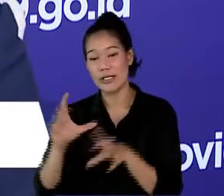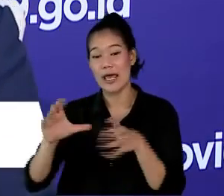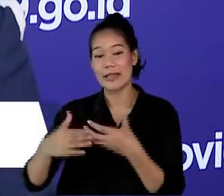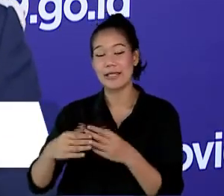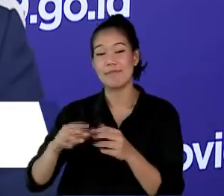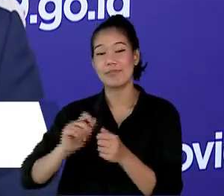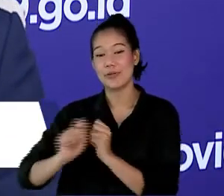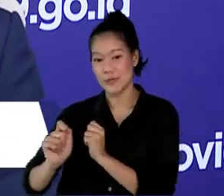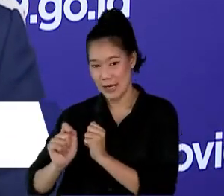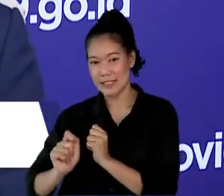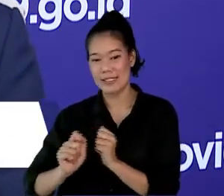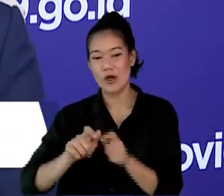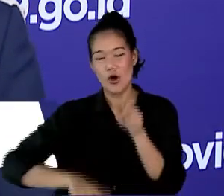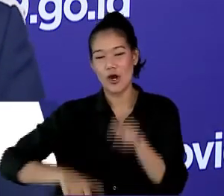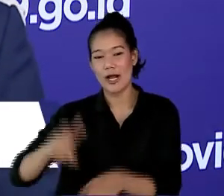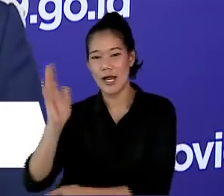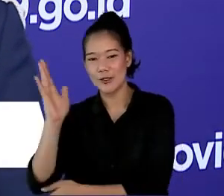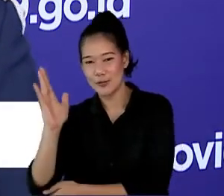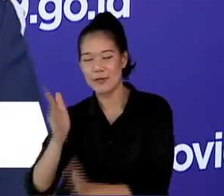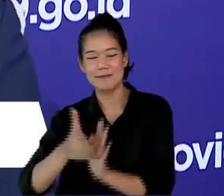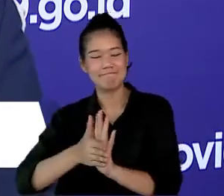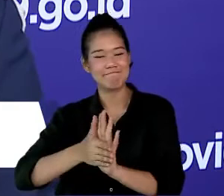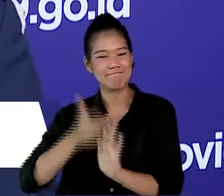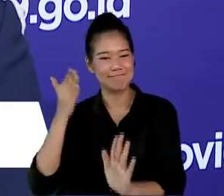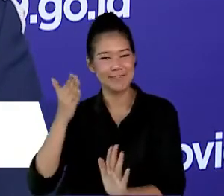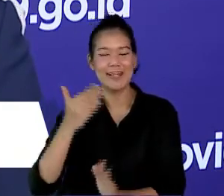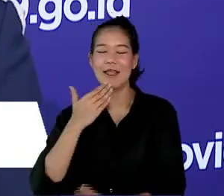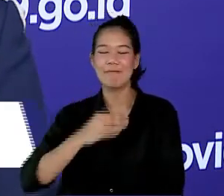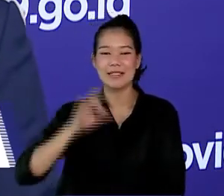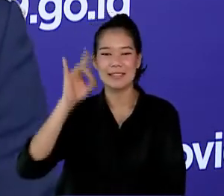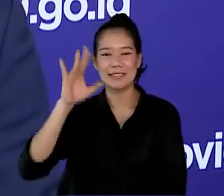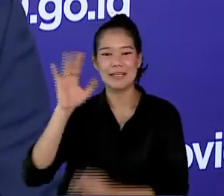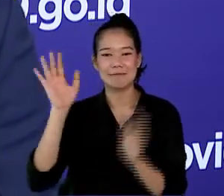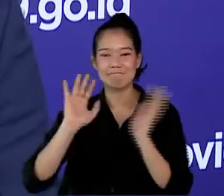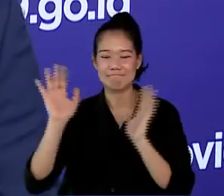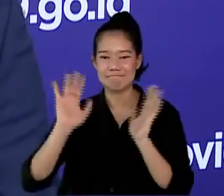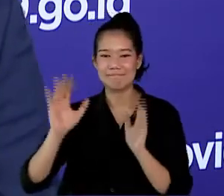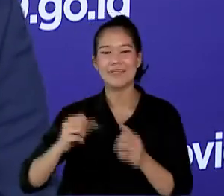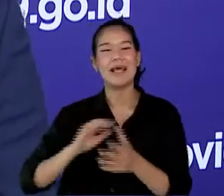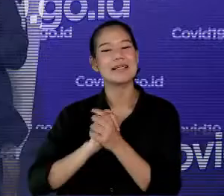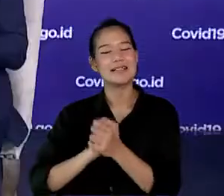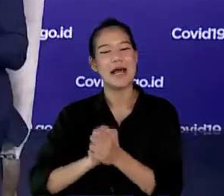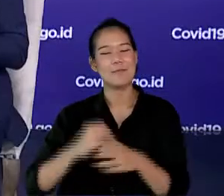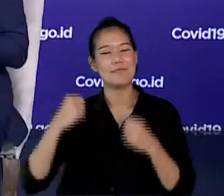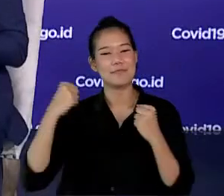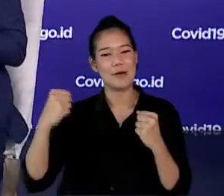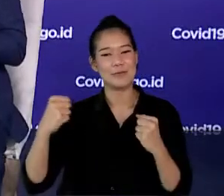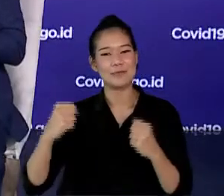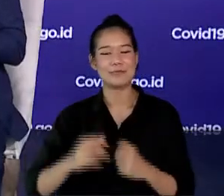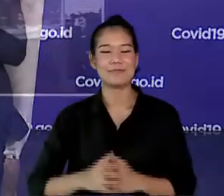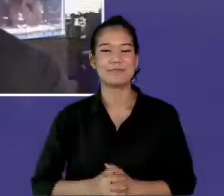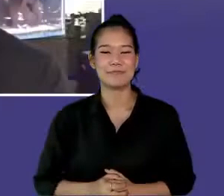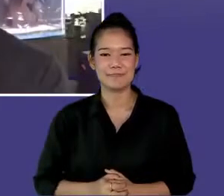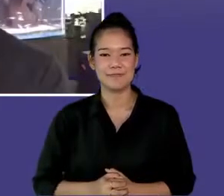yang bertugas dan para narasumber pamit undur diri. Selamat siang dan salam tangguh.